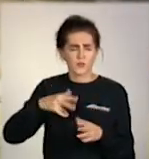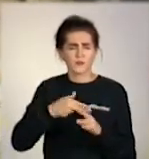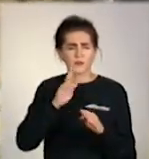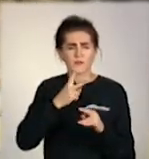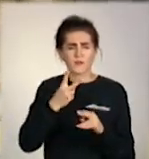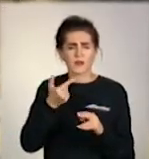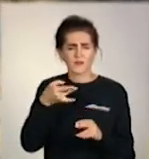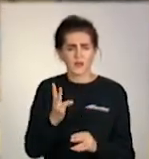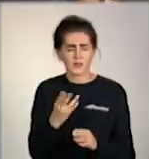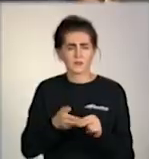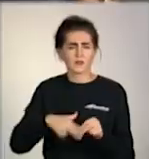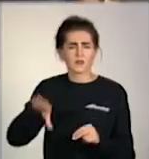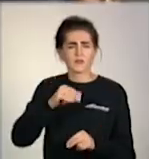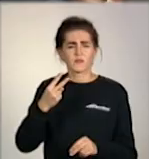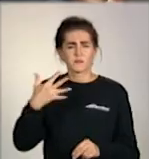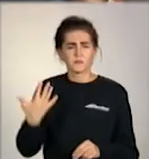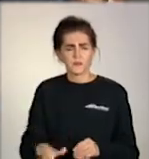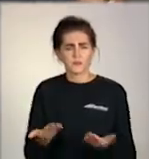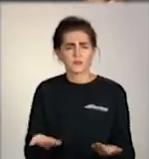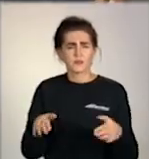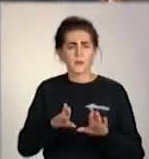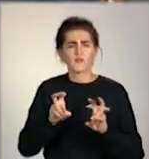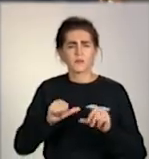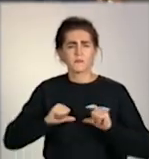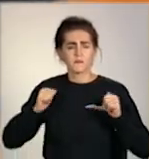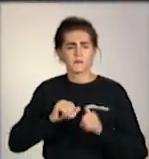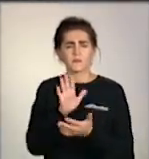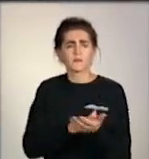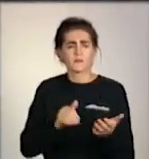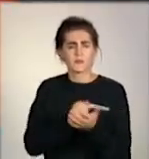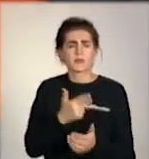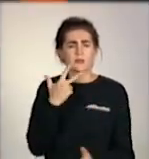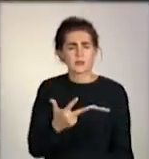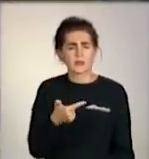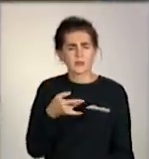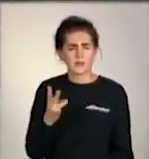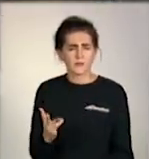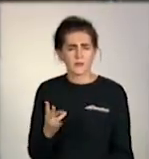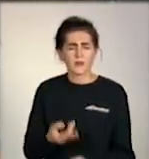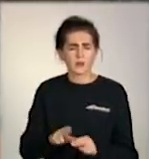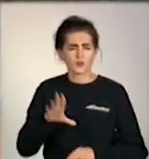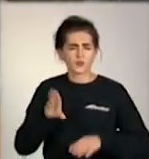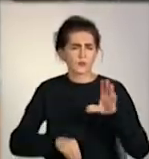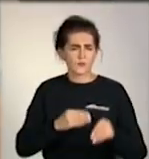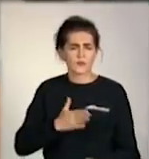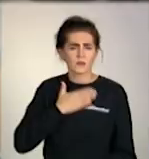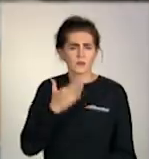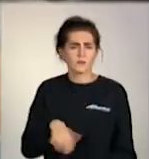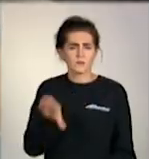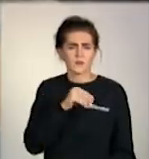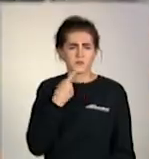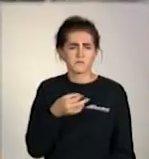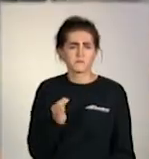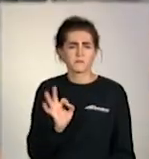зі складками у 2,50, а так звані мачки коштуватимуть 3. Пані Вікторія вважає таку ініціативу